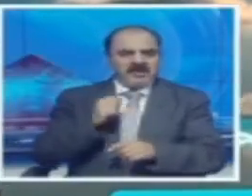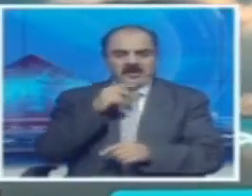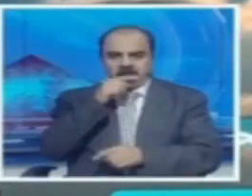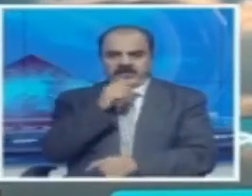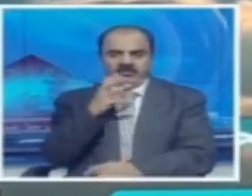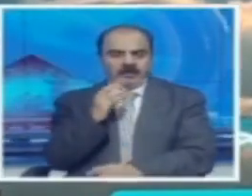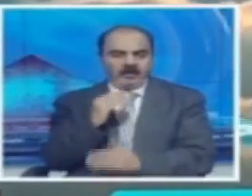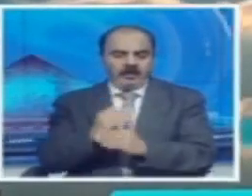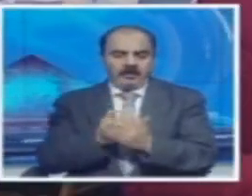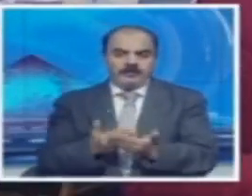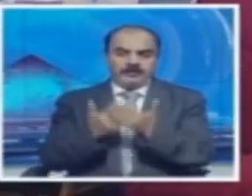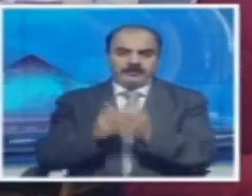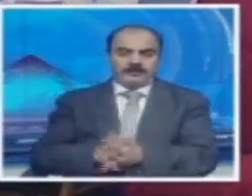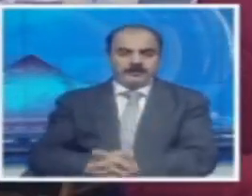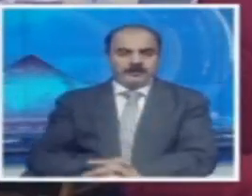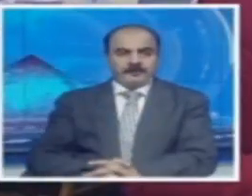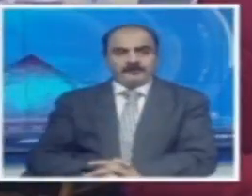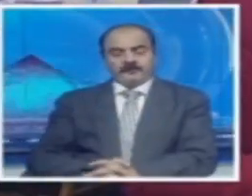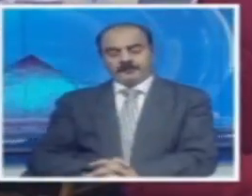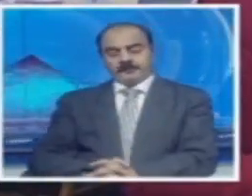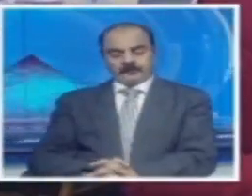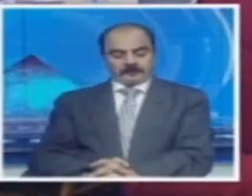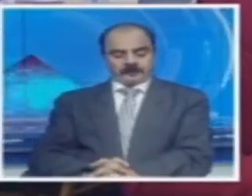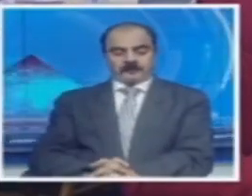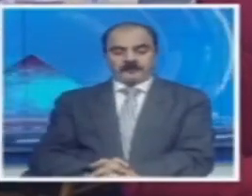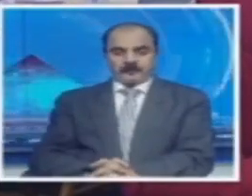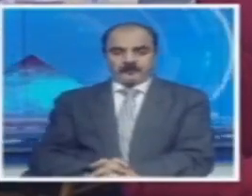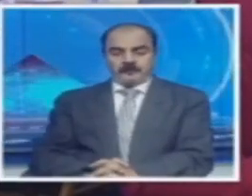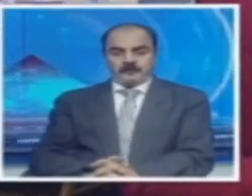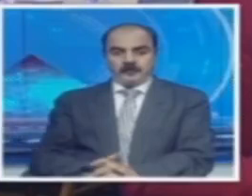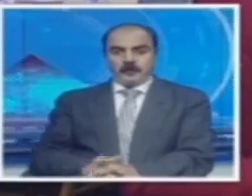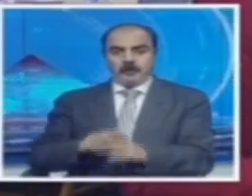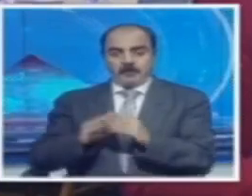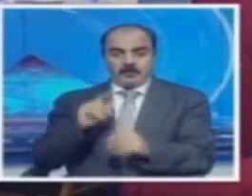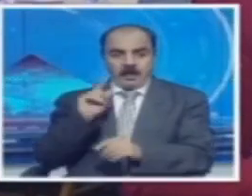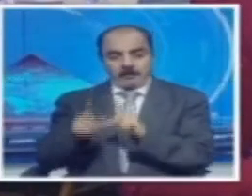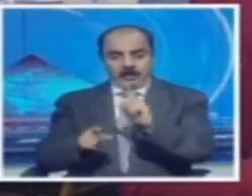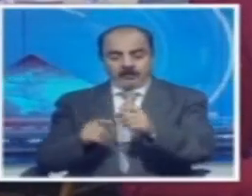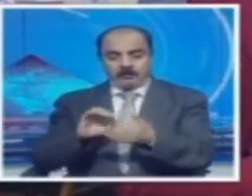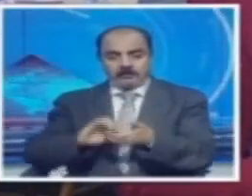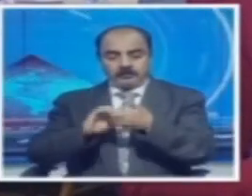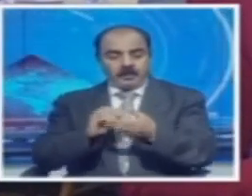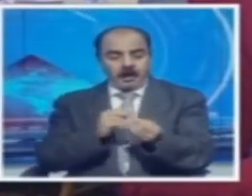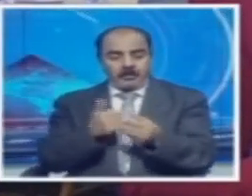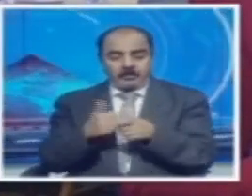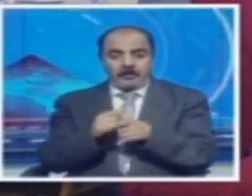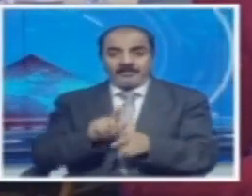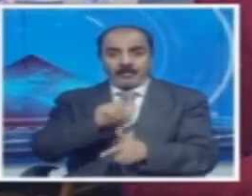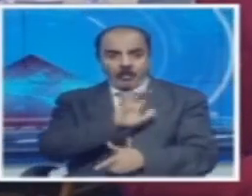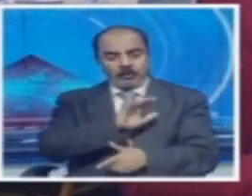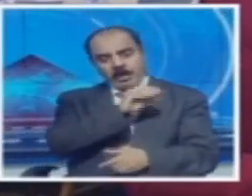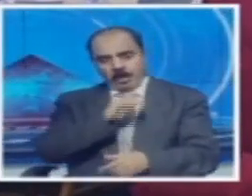والشباب اقتصادياً. برامج ومشروعات محددة تسعى مصر إلى تنفيذها مع شركاء التنمية ومنها الاتحاد